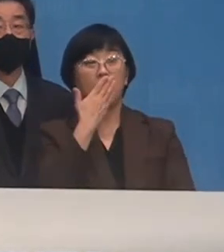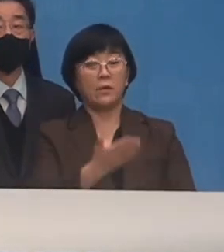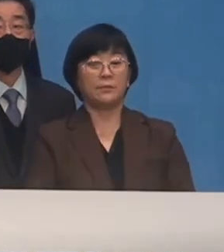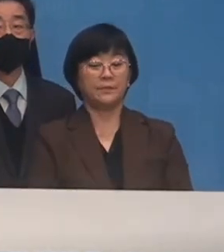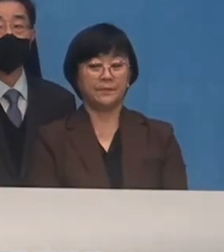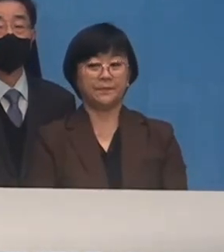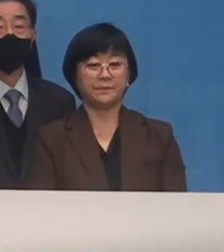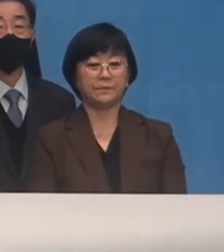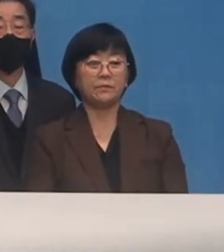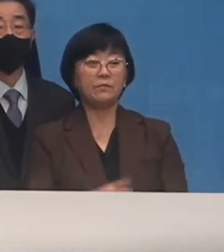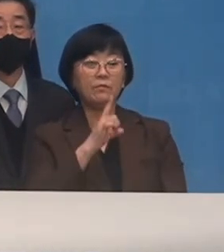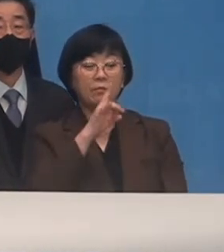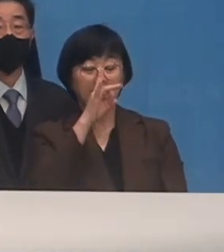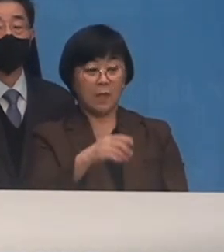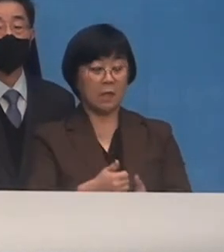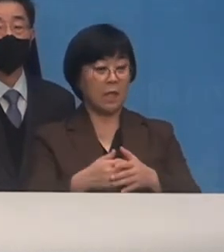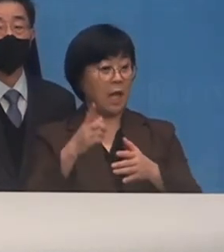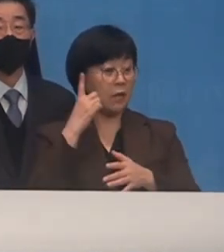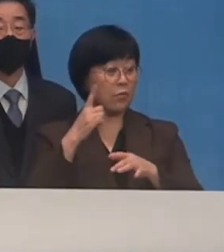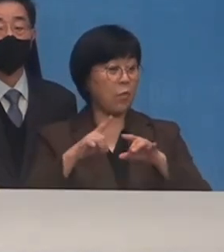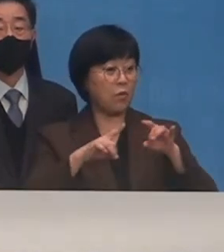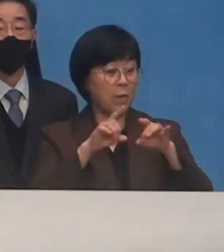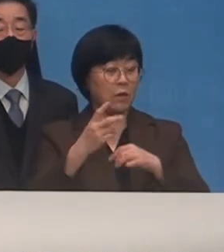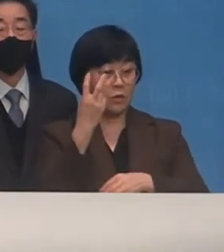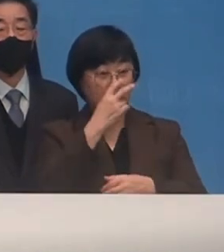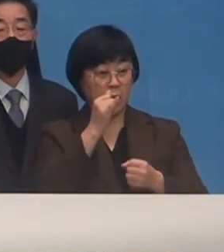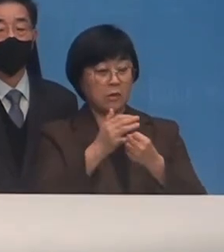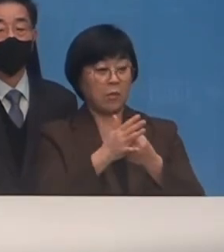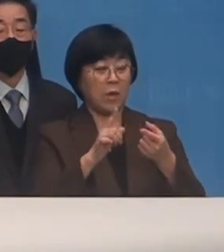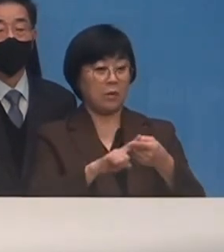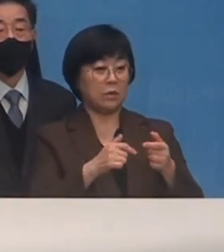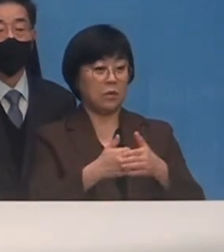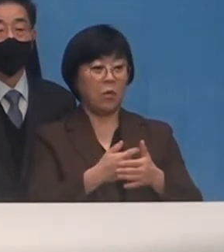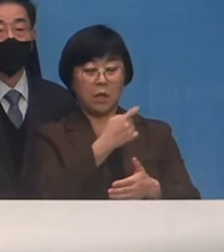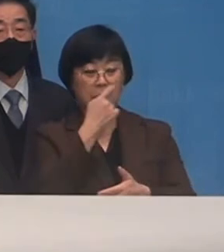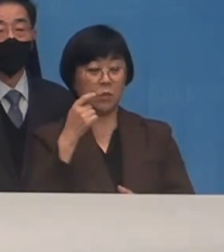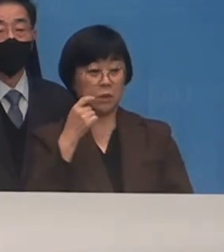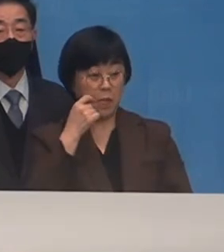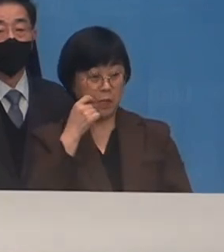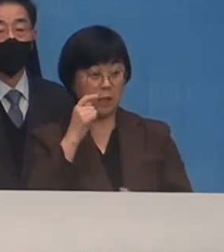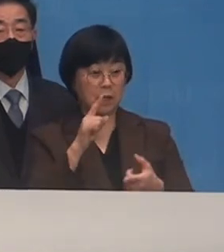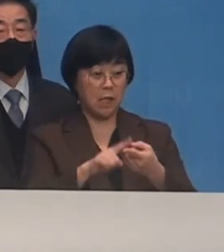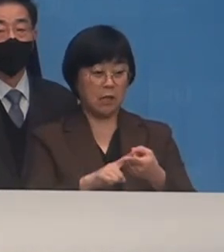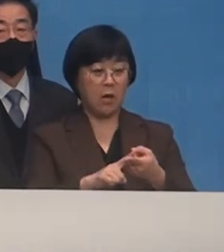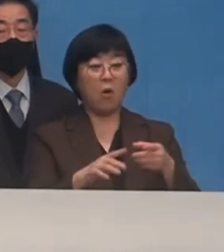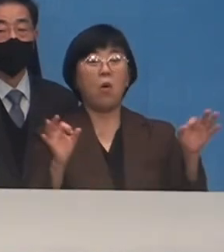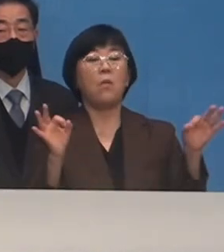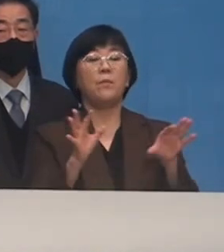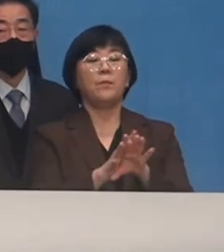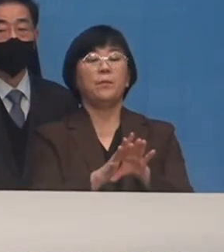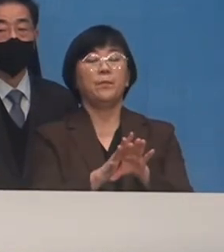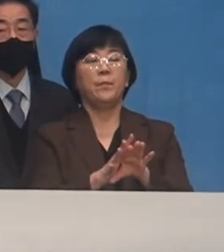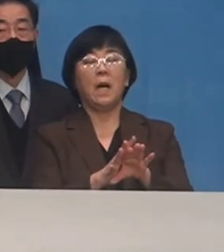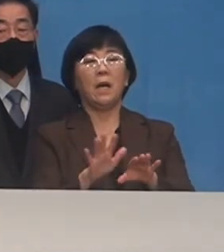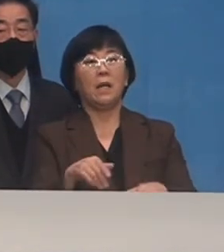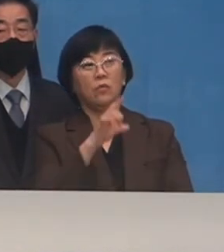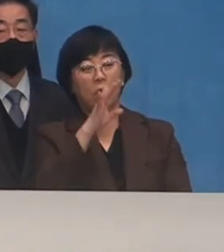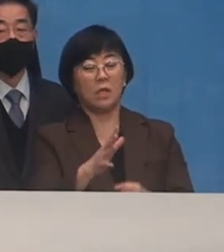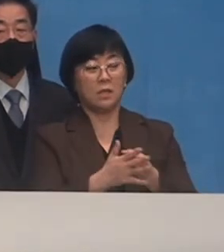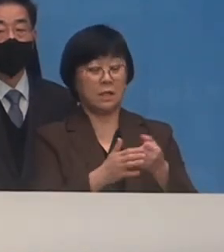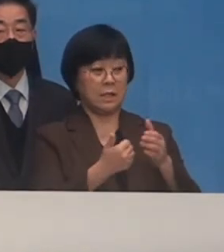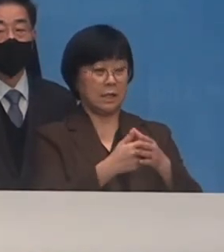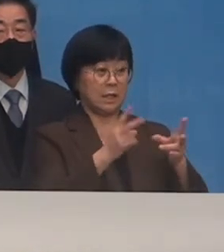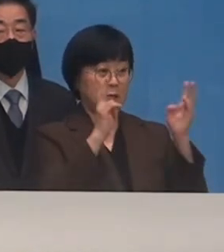것이다. 말도 안 되는 통신 사찰이 진행되었음에도 쉽사리 확인하지 못하는 일을 없애야 한다. 김희철